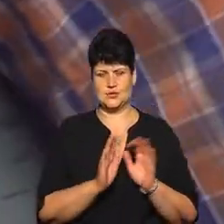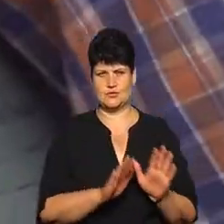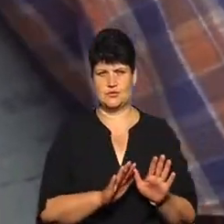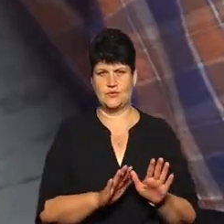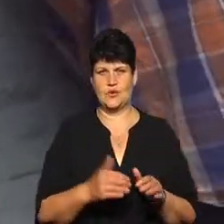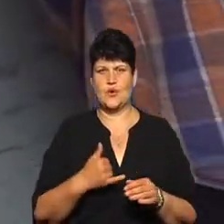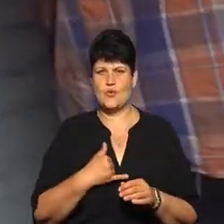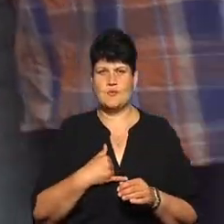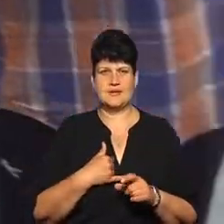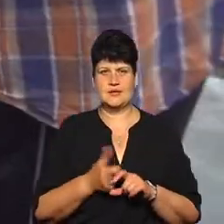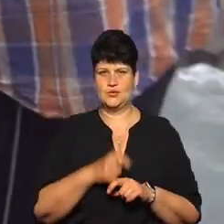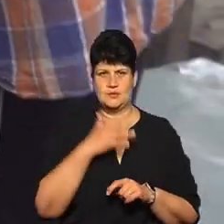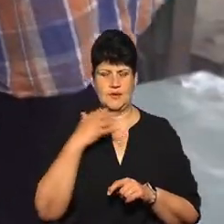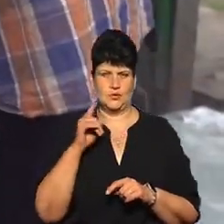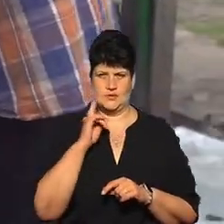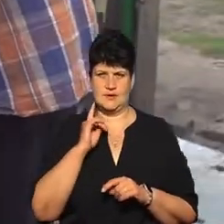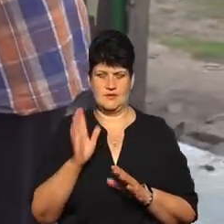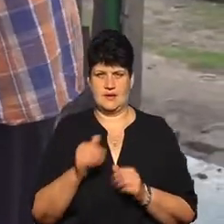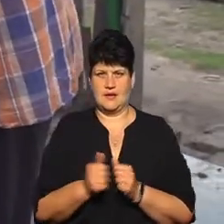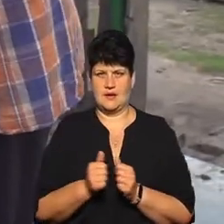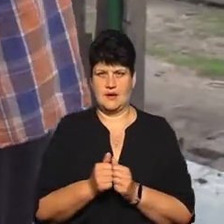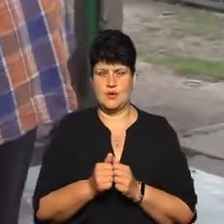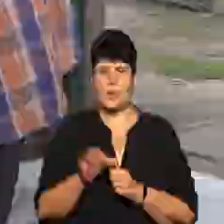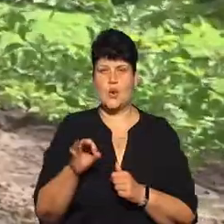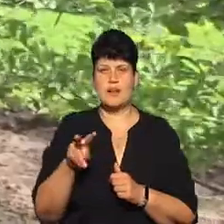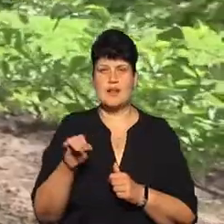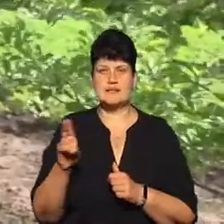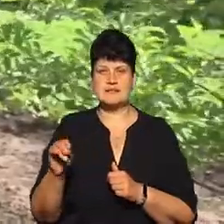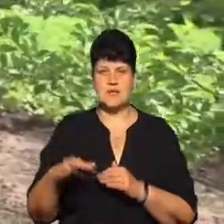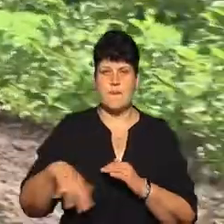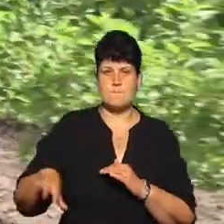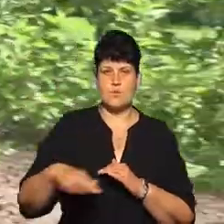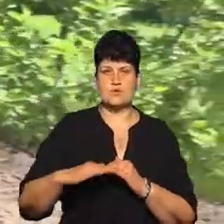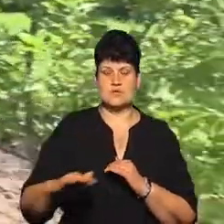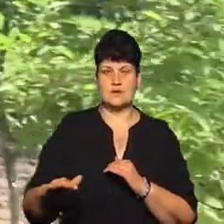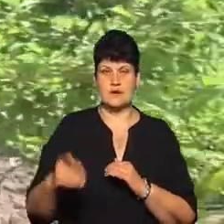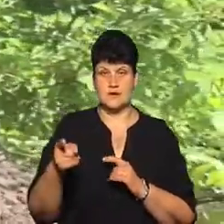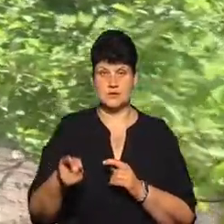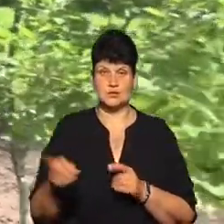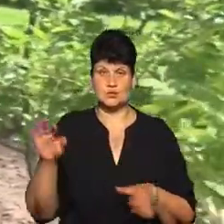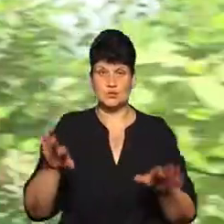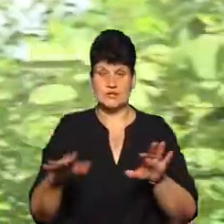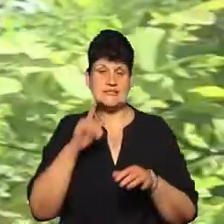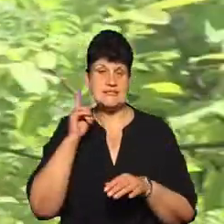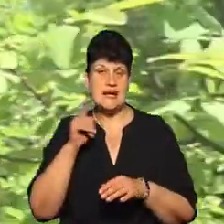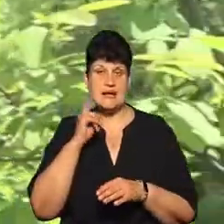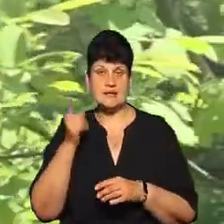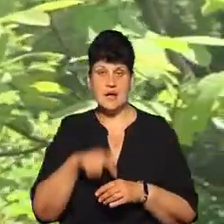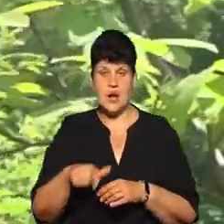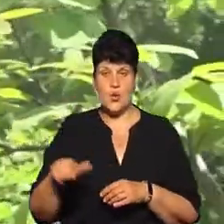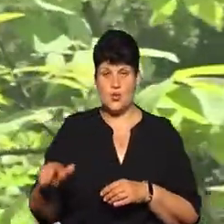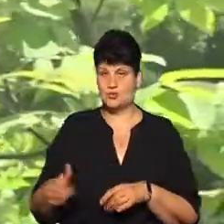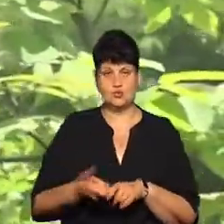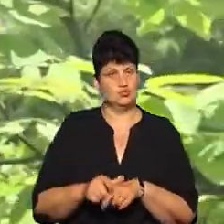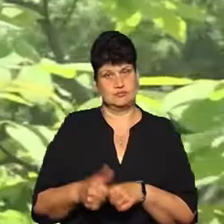не дуже багато зелені. Рядом зі мною Олешківська пустиня. Ну, а тут горки, пригорки, гори, тут зелень. Люди